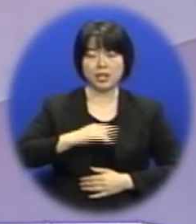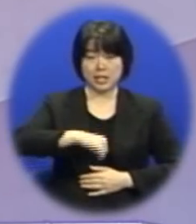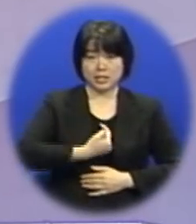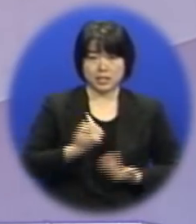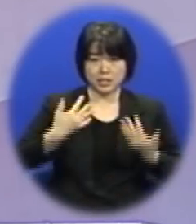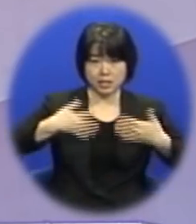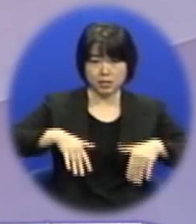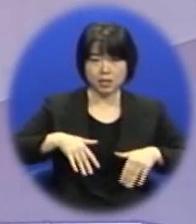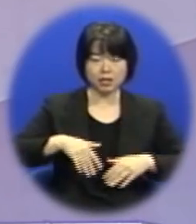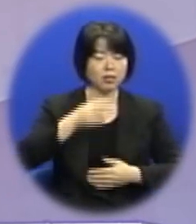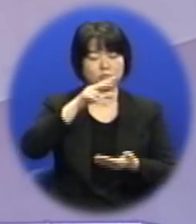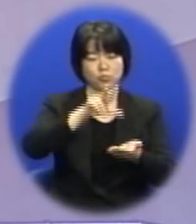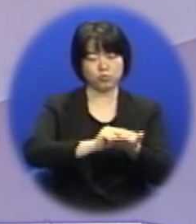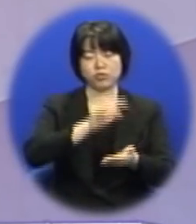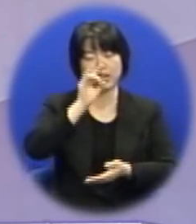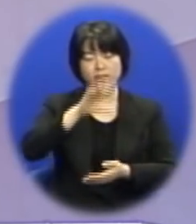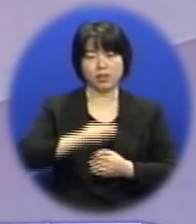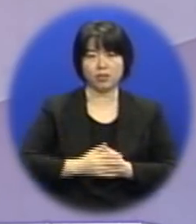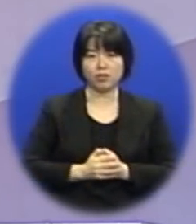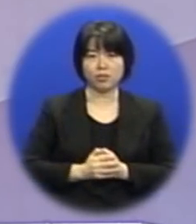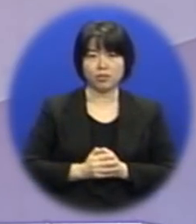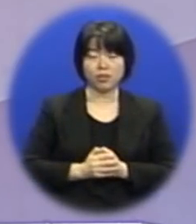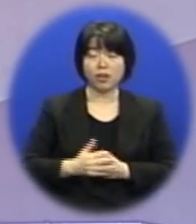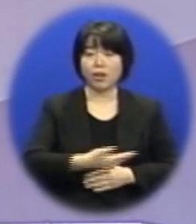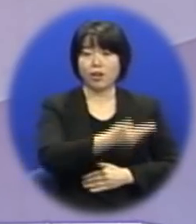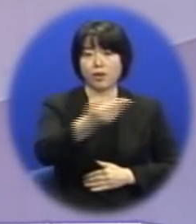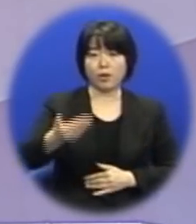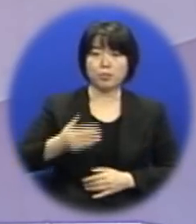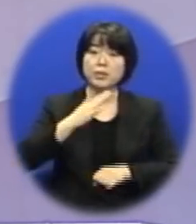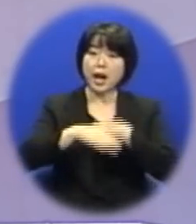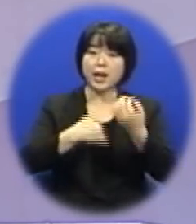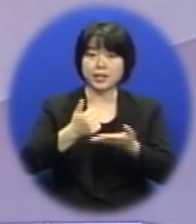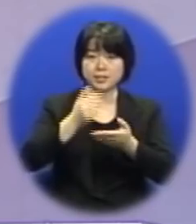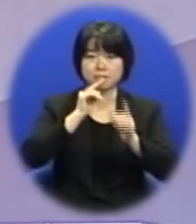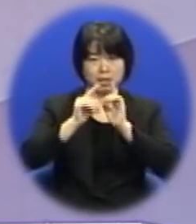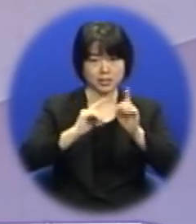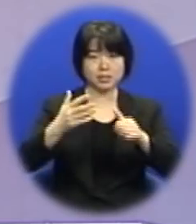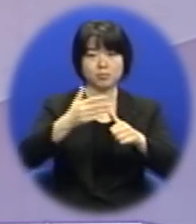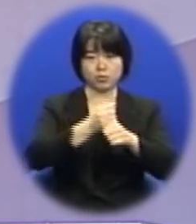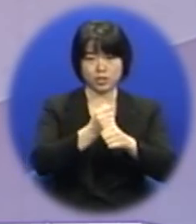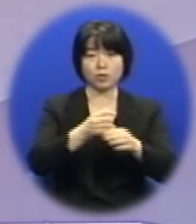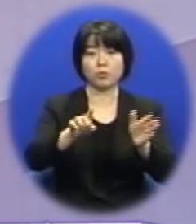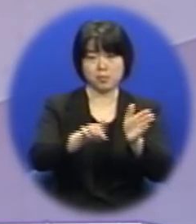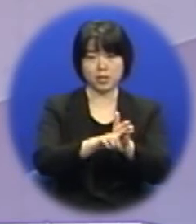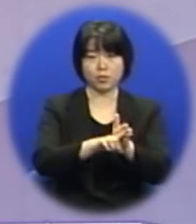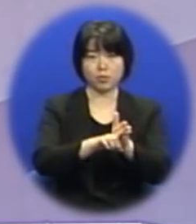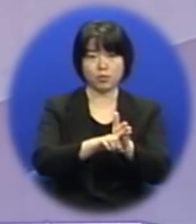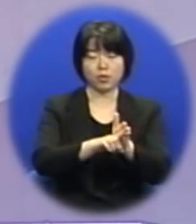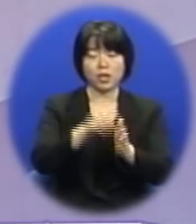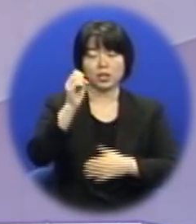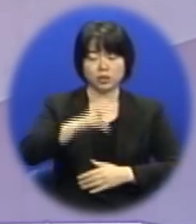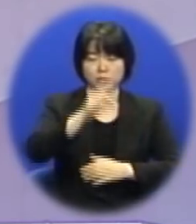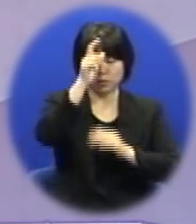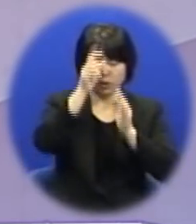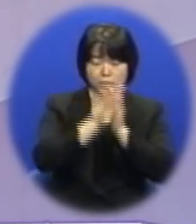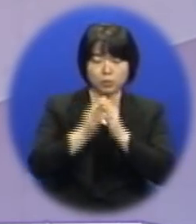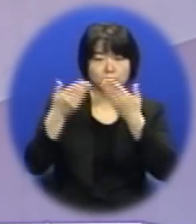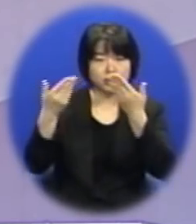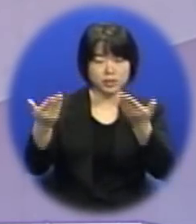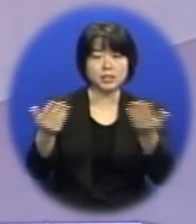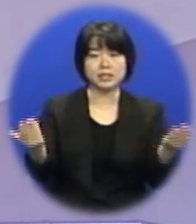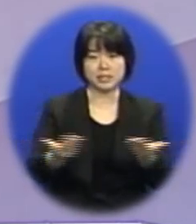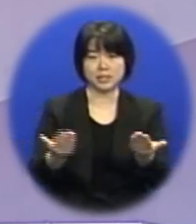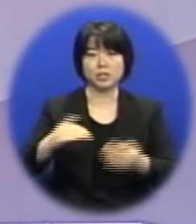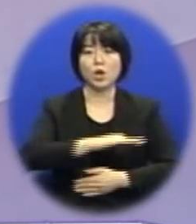되지 않았습니다. 여러분, 하나님의 말씀을 붙잡고 믿고 그리고 기도하는 것은 우리에게